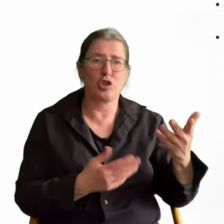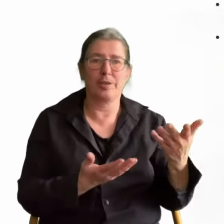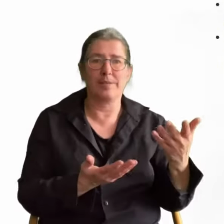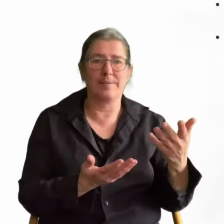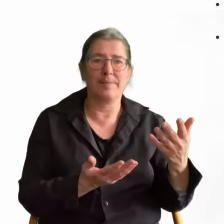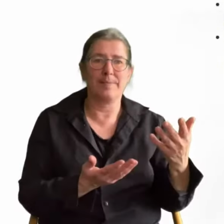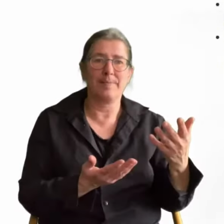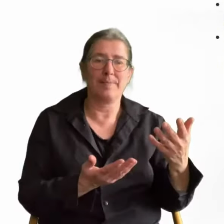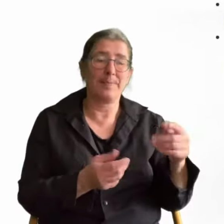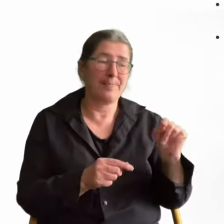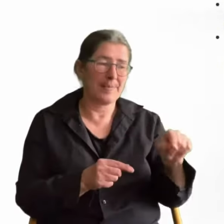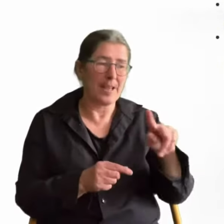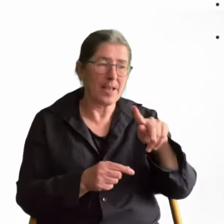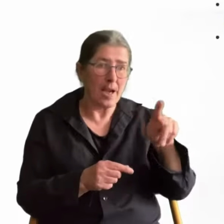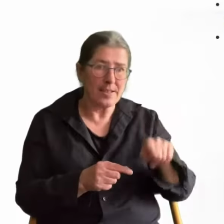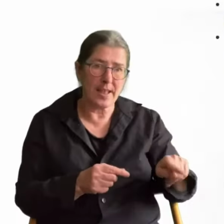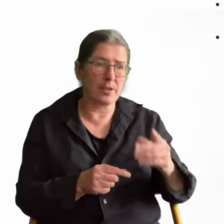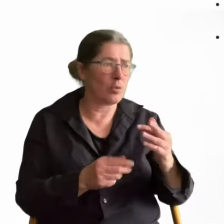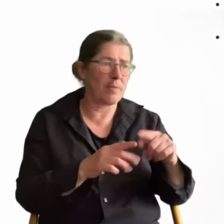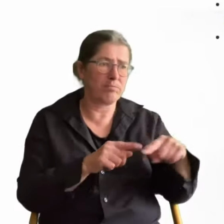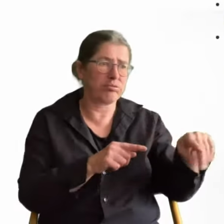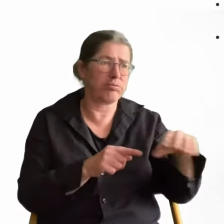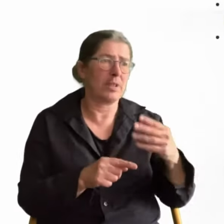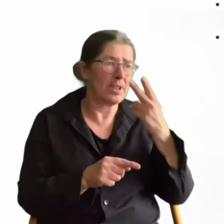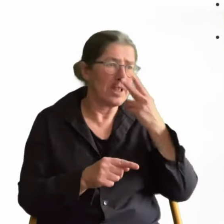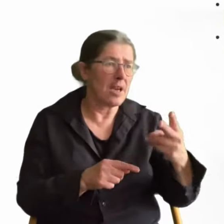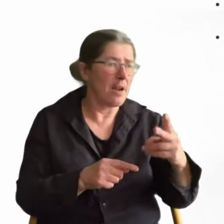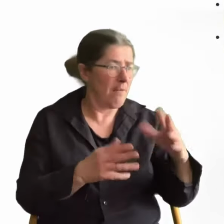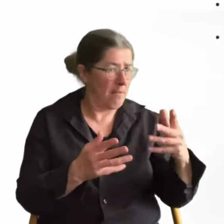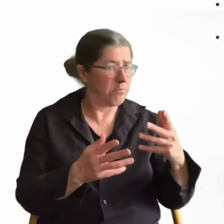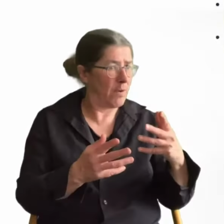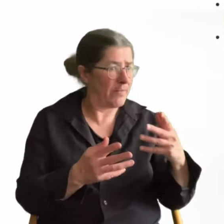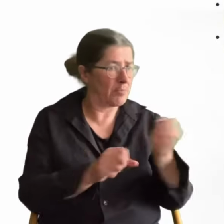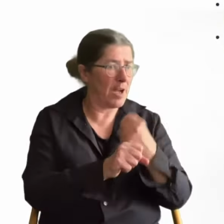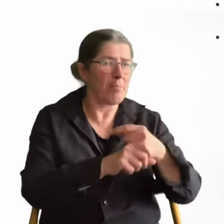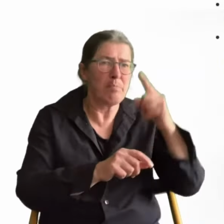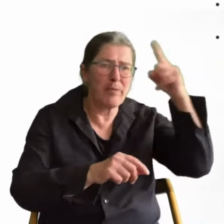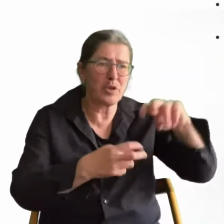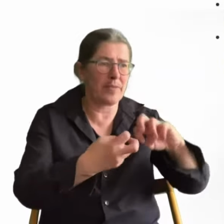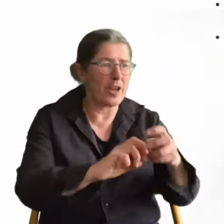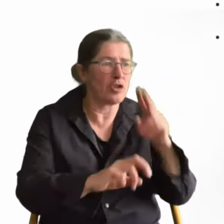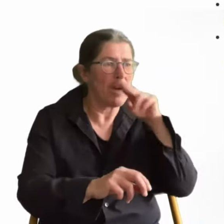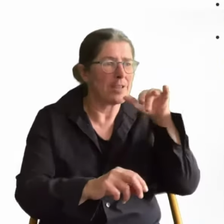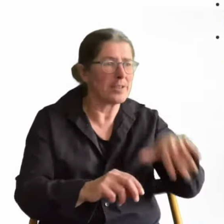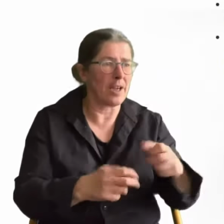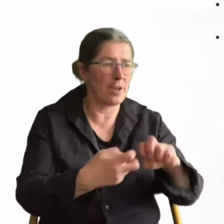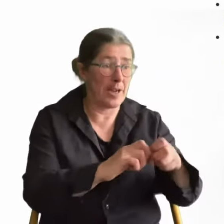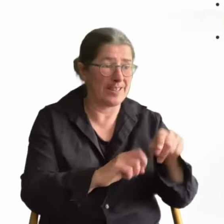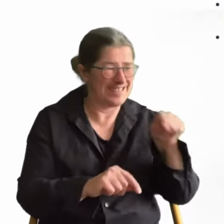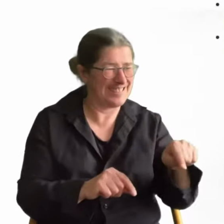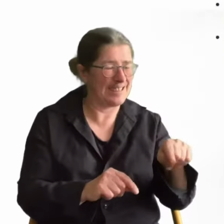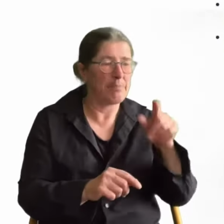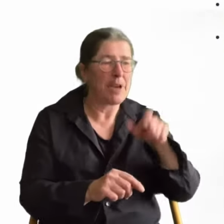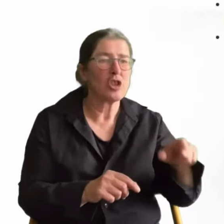die im kz gesehen haben was sie da tun und die auch bewusst gequält haben diese menschen gibt es immer dass in dieser